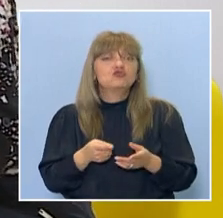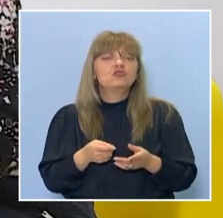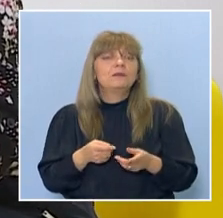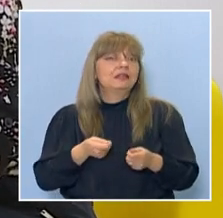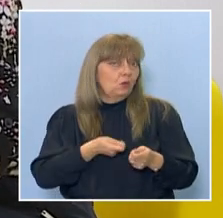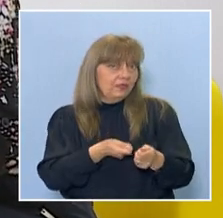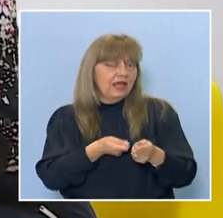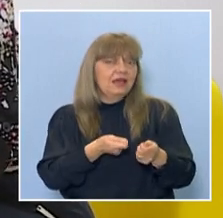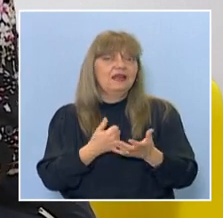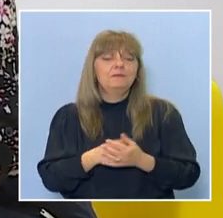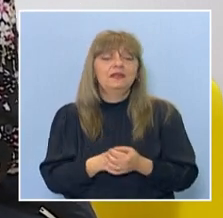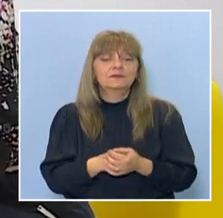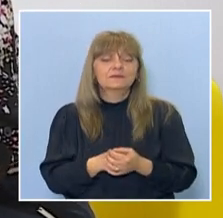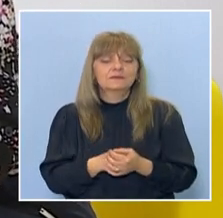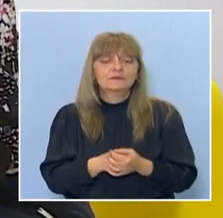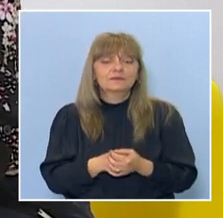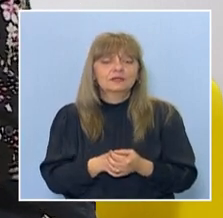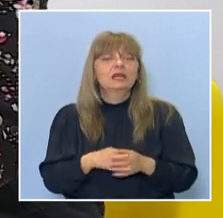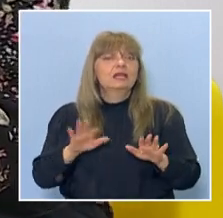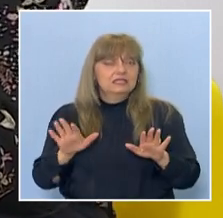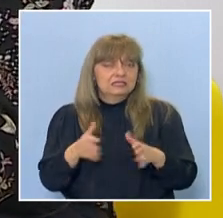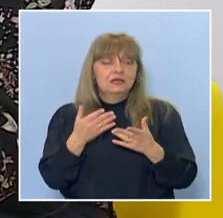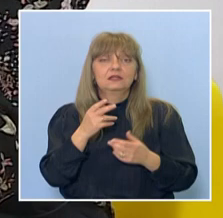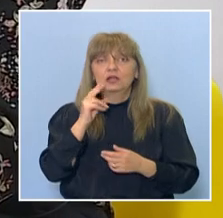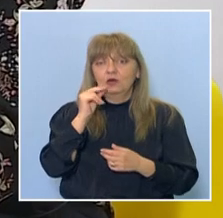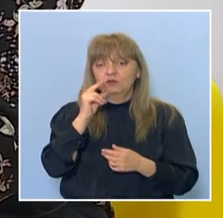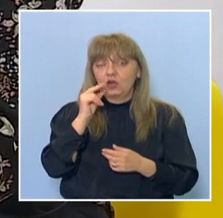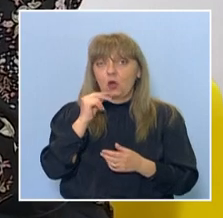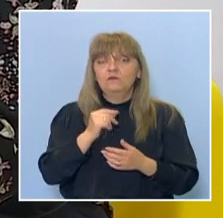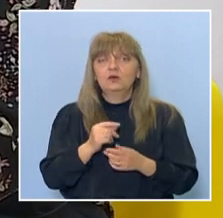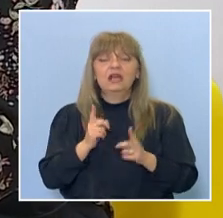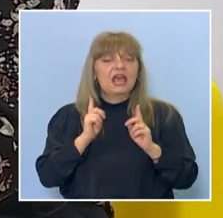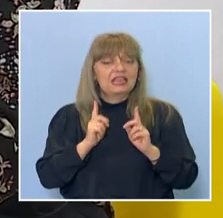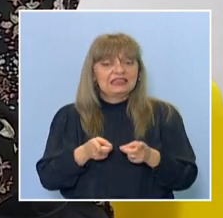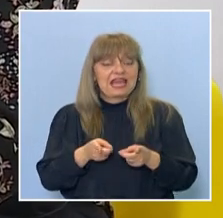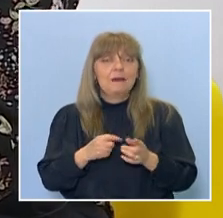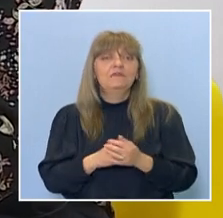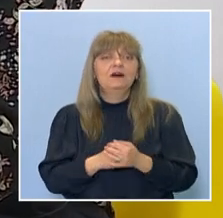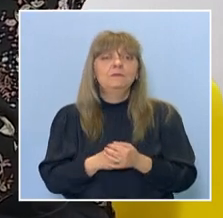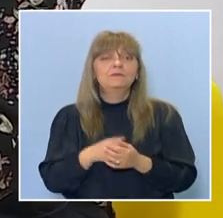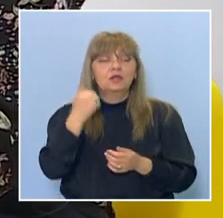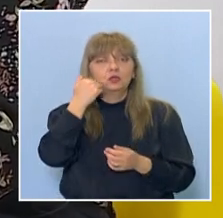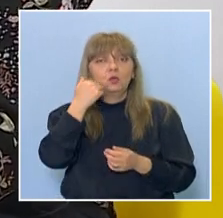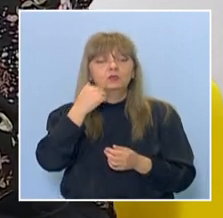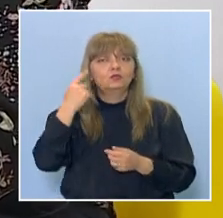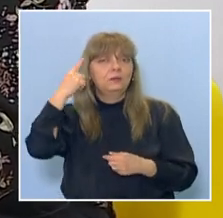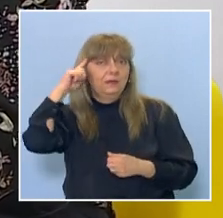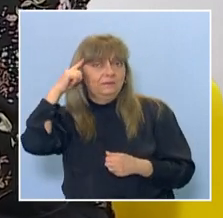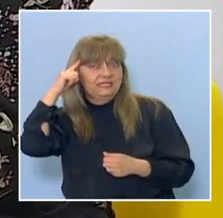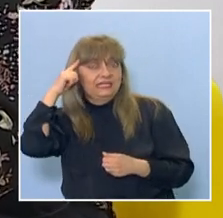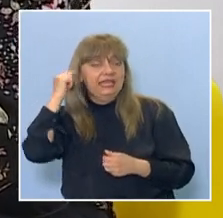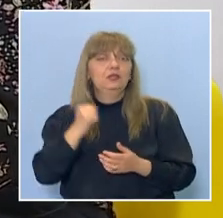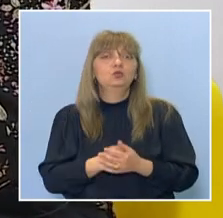предизвикаме да започване на говор, трябва да подобрим мисленето